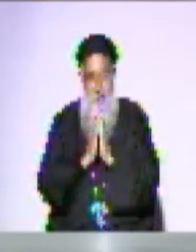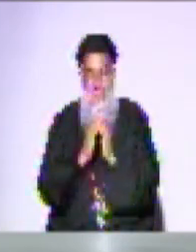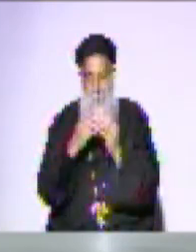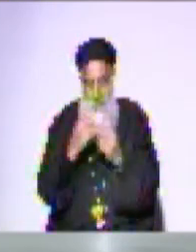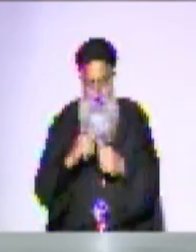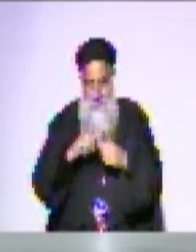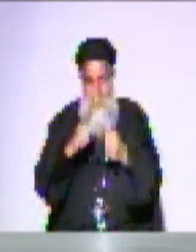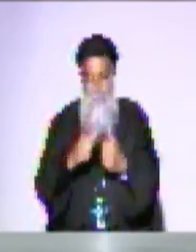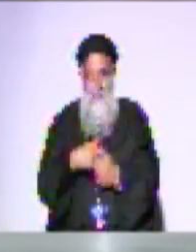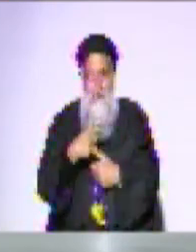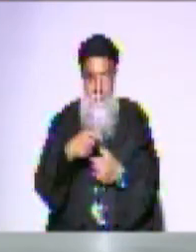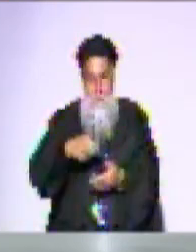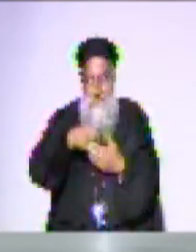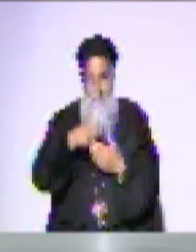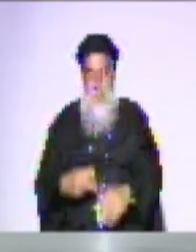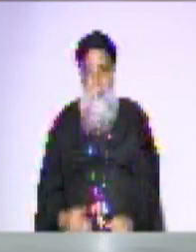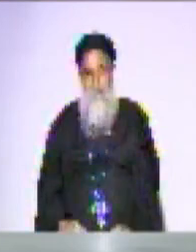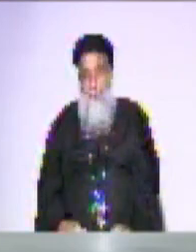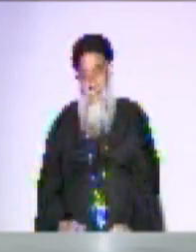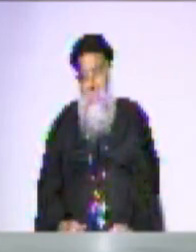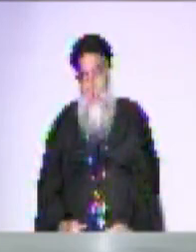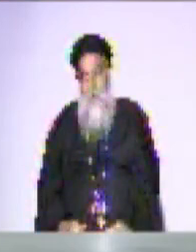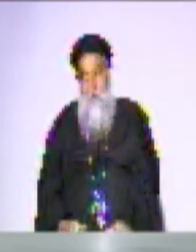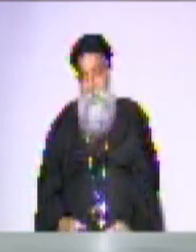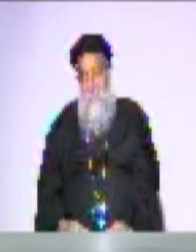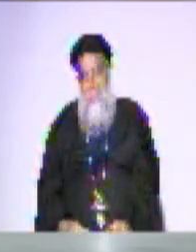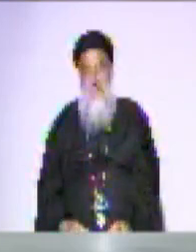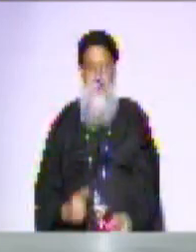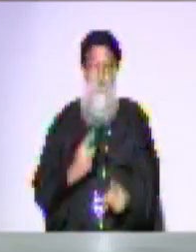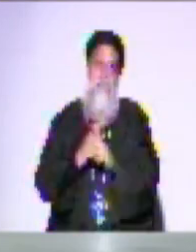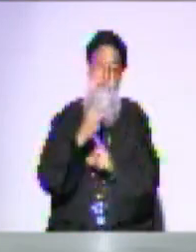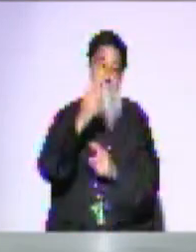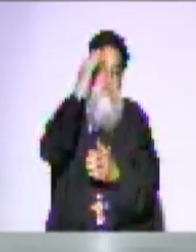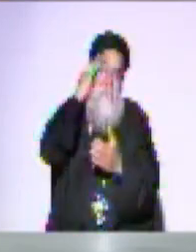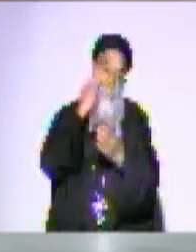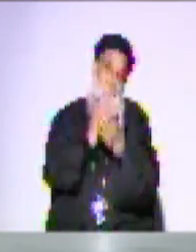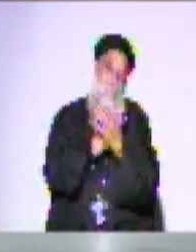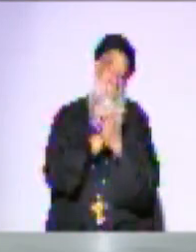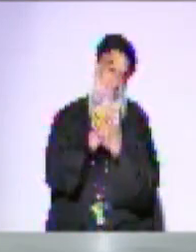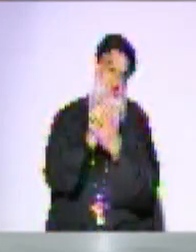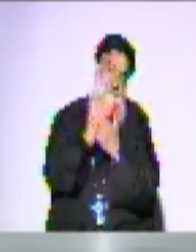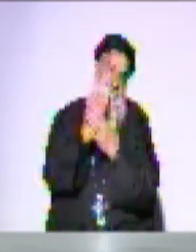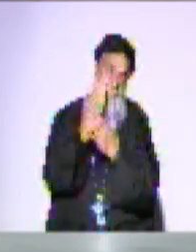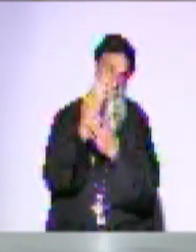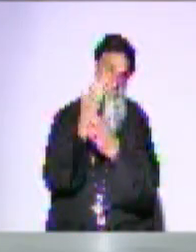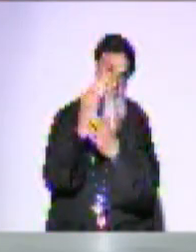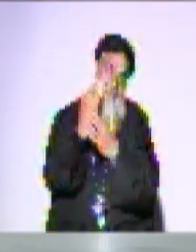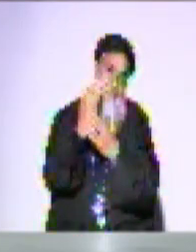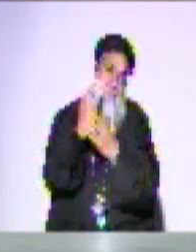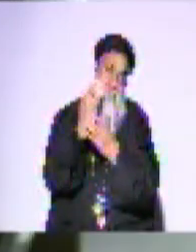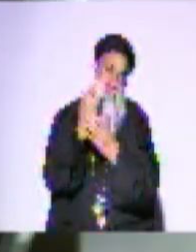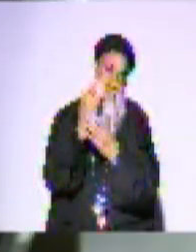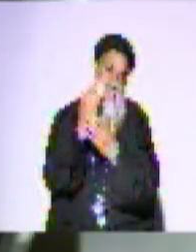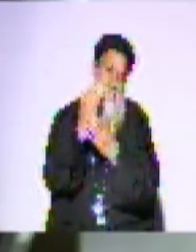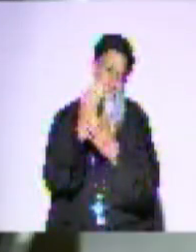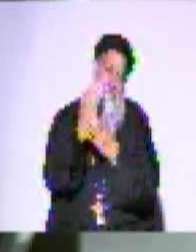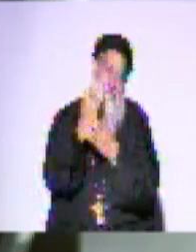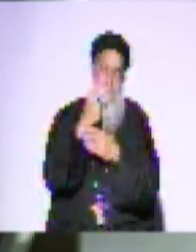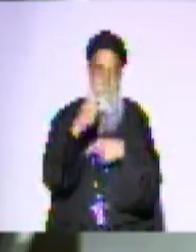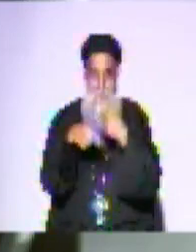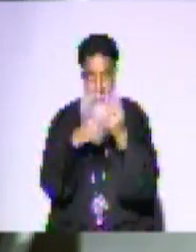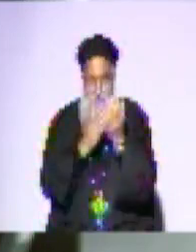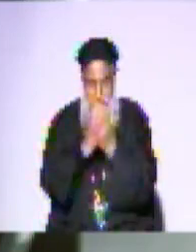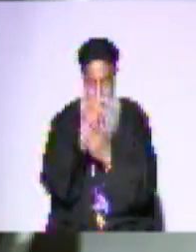مستحق للتناول من جسدك ودمك، ربنا يقبل ويغفر له خطاياه ويعتبر كانه اعترف؟ هو ما دام منتظم